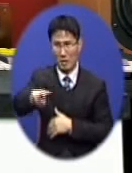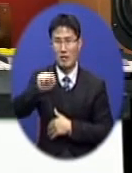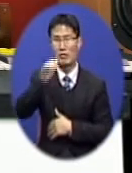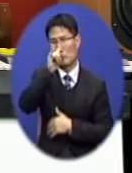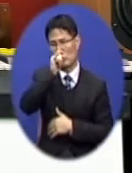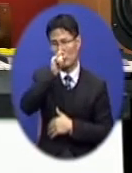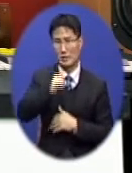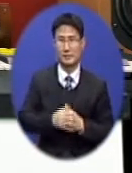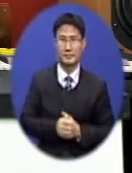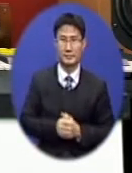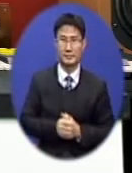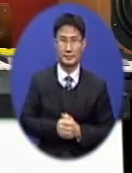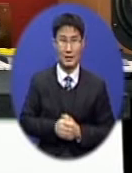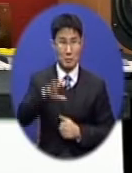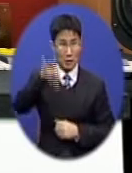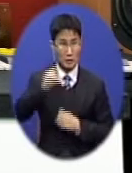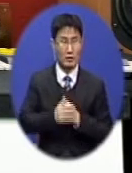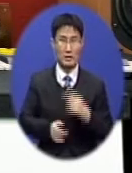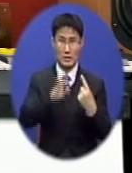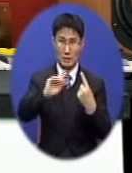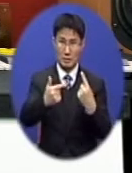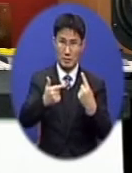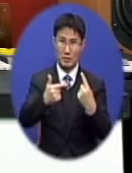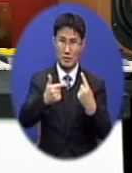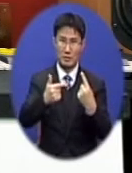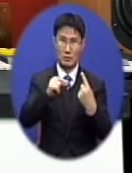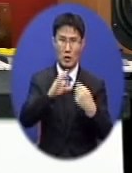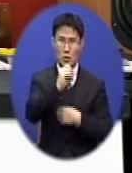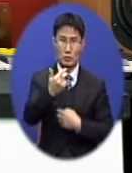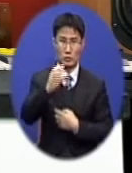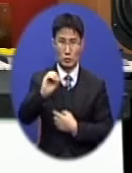방송에 참여할 수 있습니다. 네, 먼저 1번